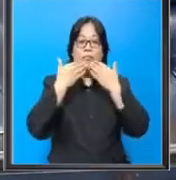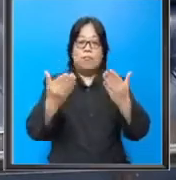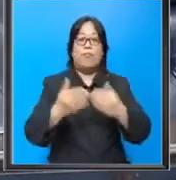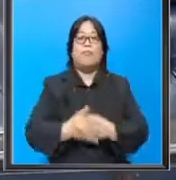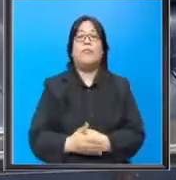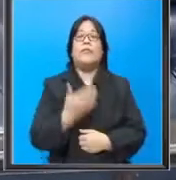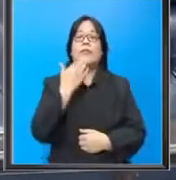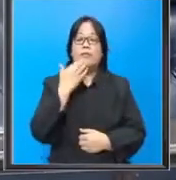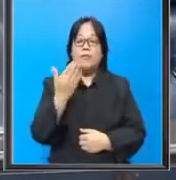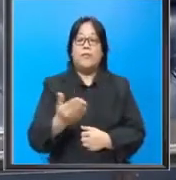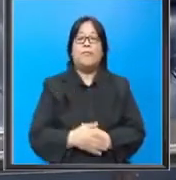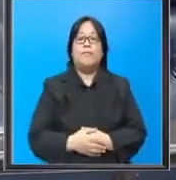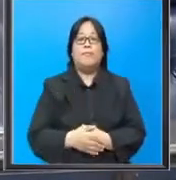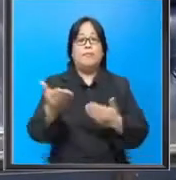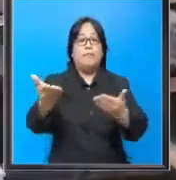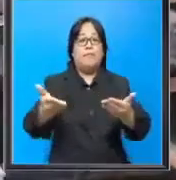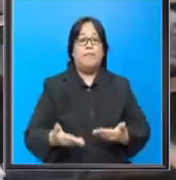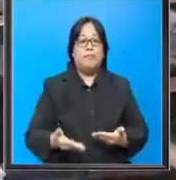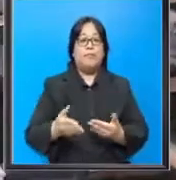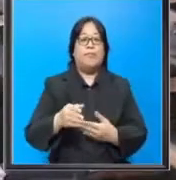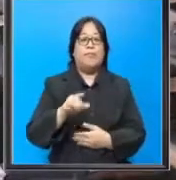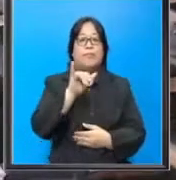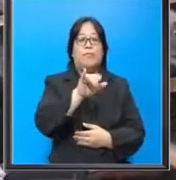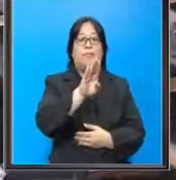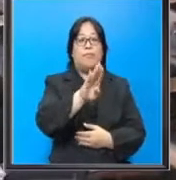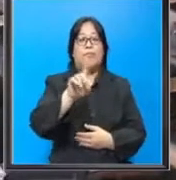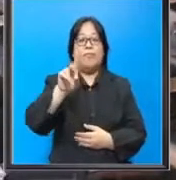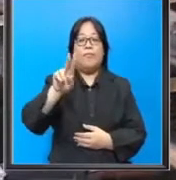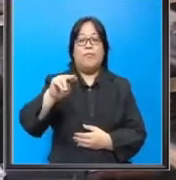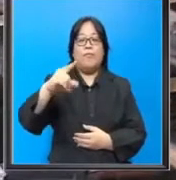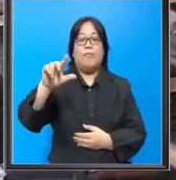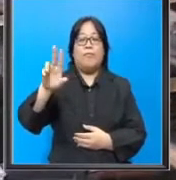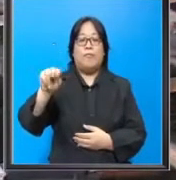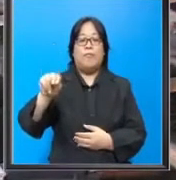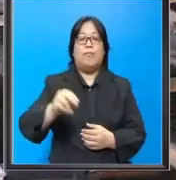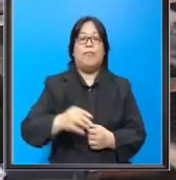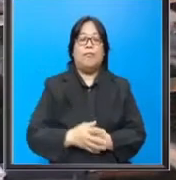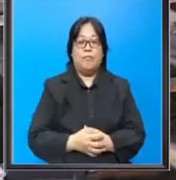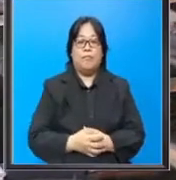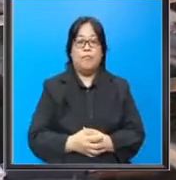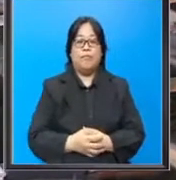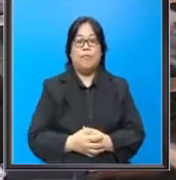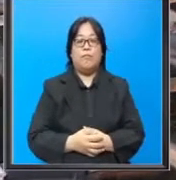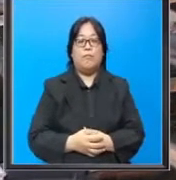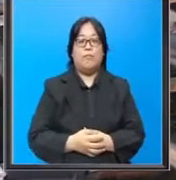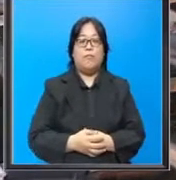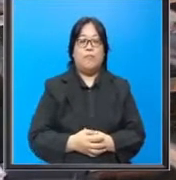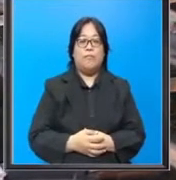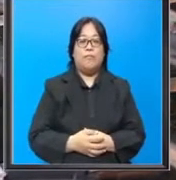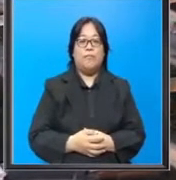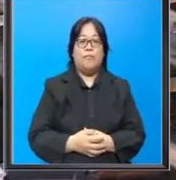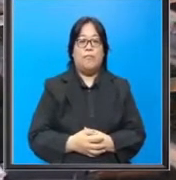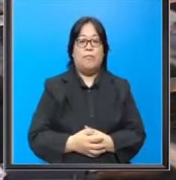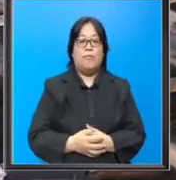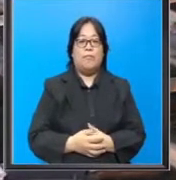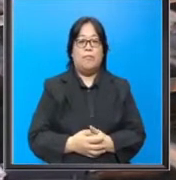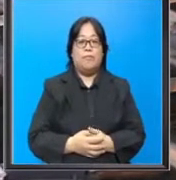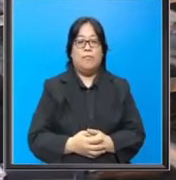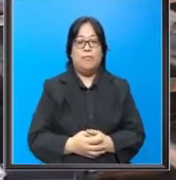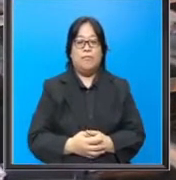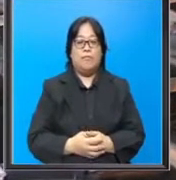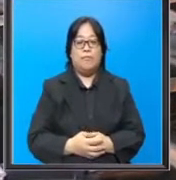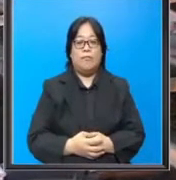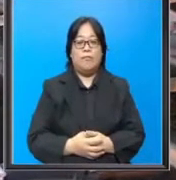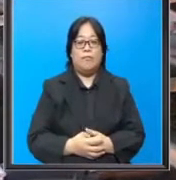Hai resep sup silikanya Muhammad dungun sebenarnya bangunan rahim alhamdulillah wa